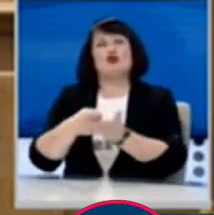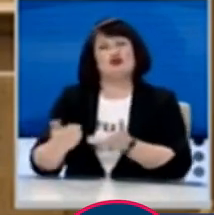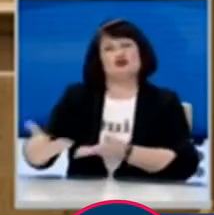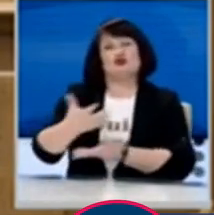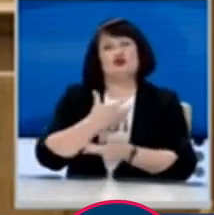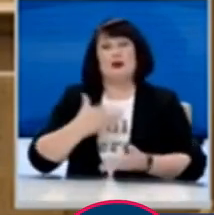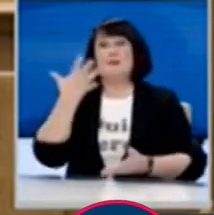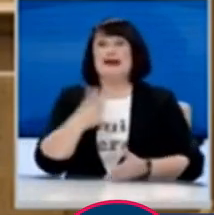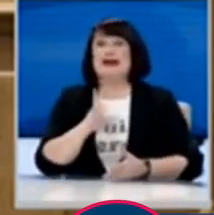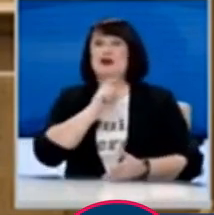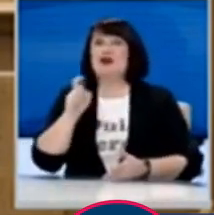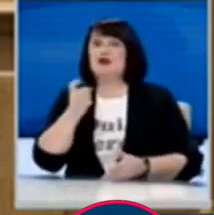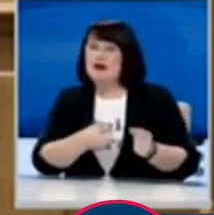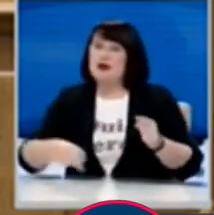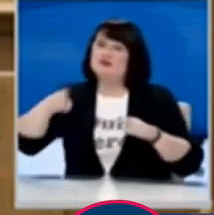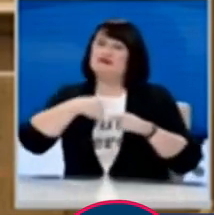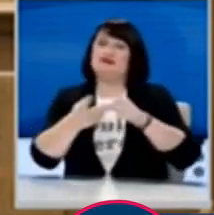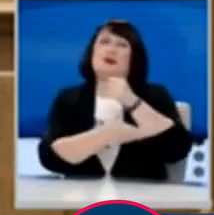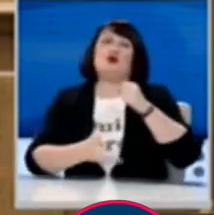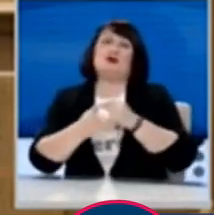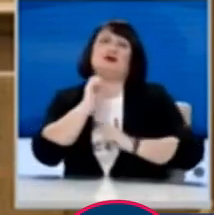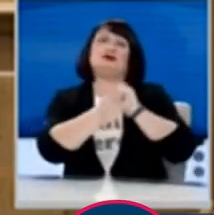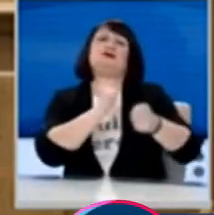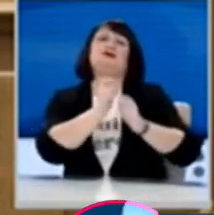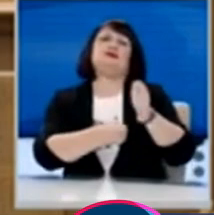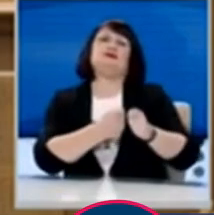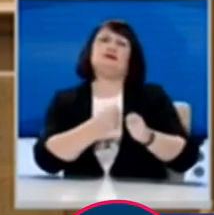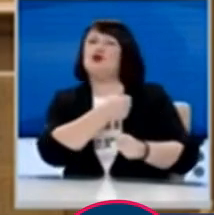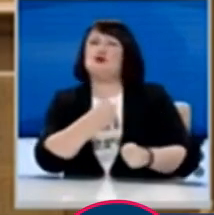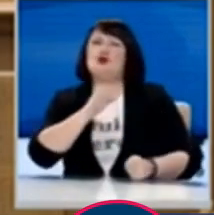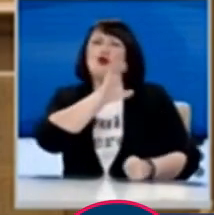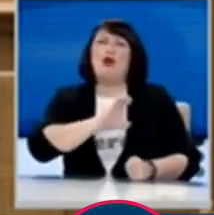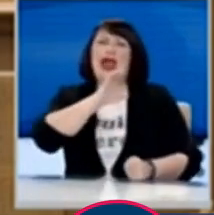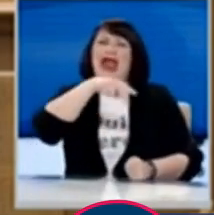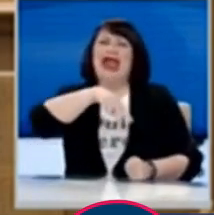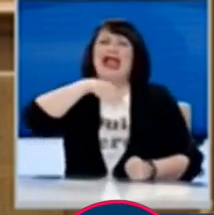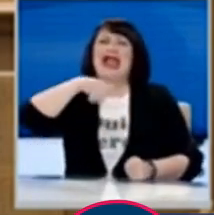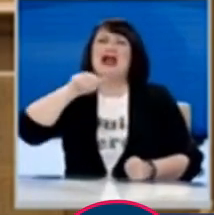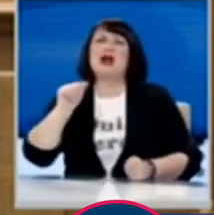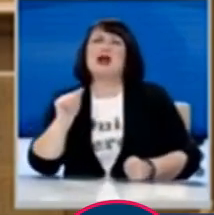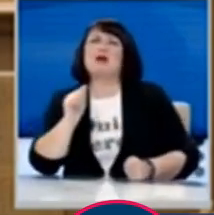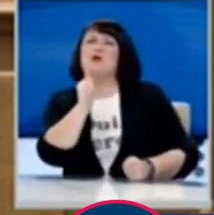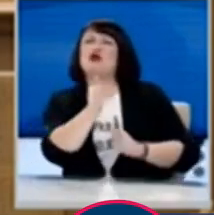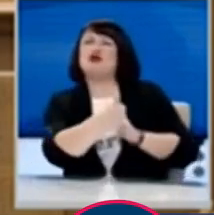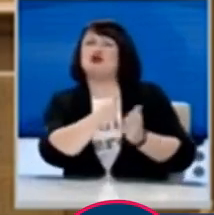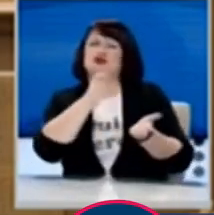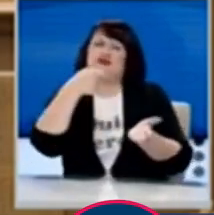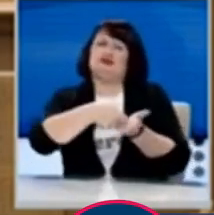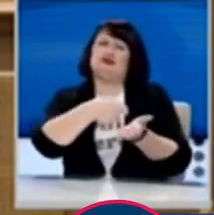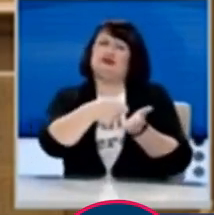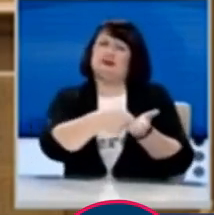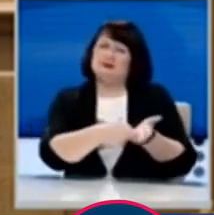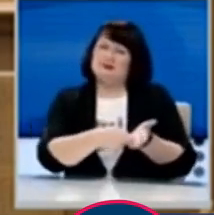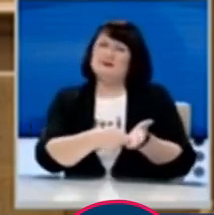αγρότες μας με 500 εκατομμύρια πρόσθετα πέραν των ασφάλιστρων που είχαν καταβάλει για αποζημιώσεις